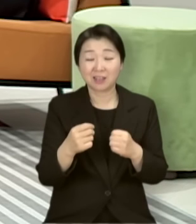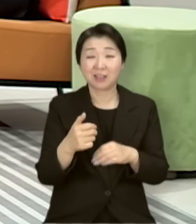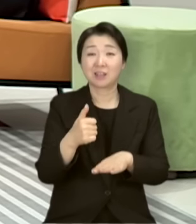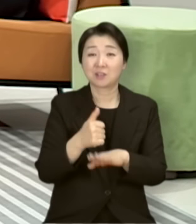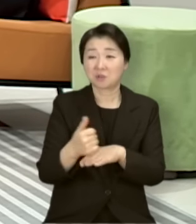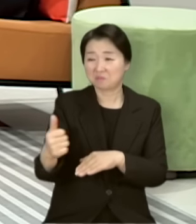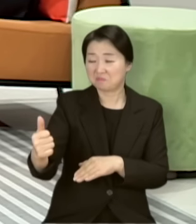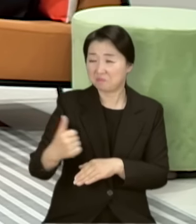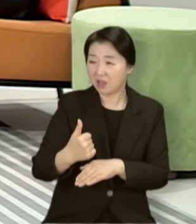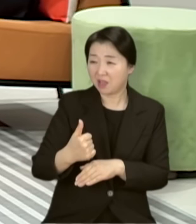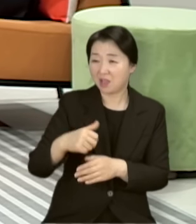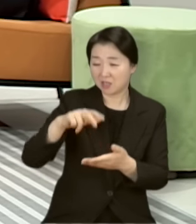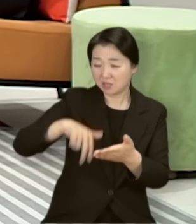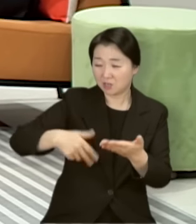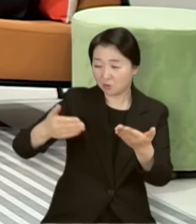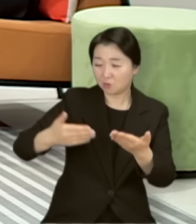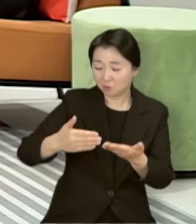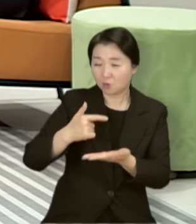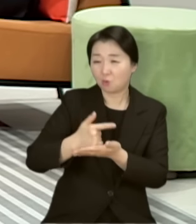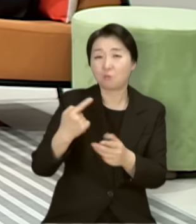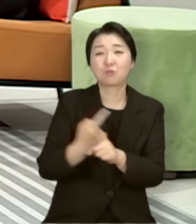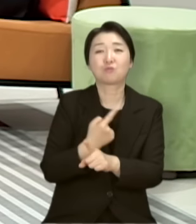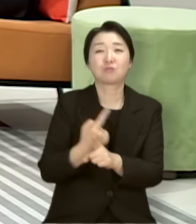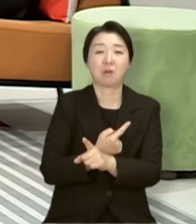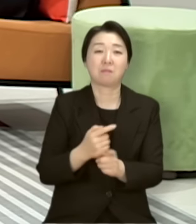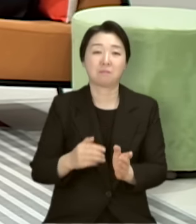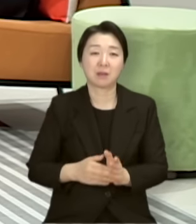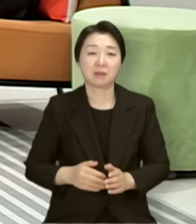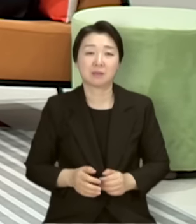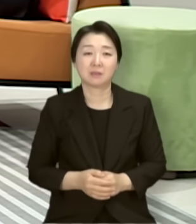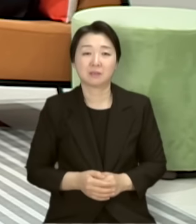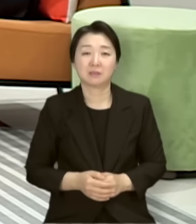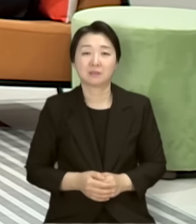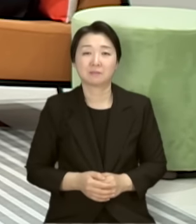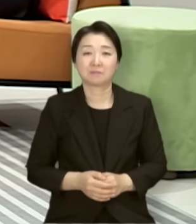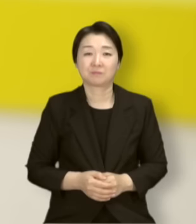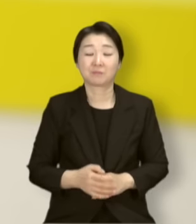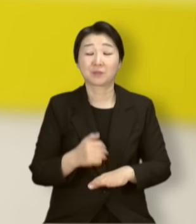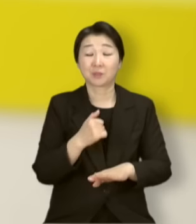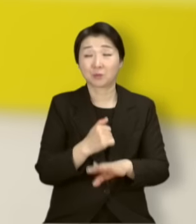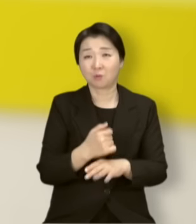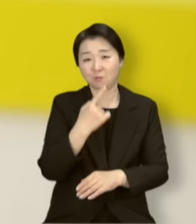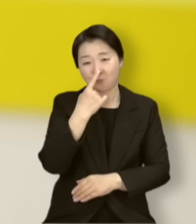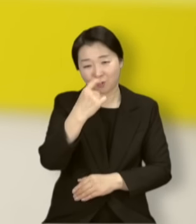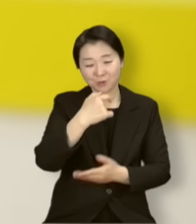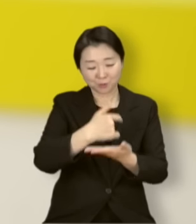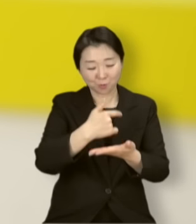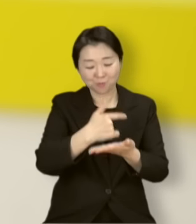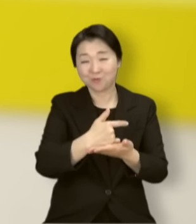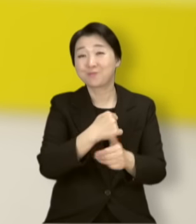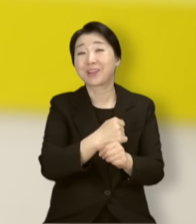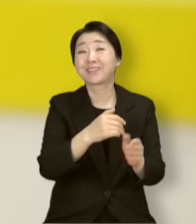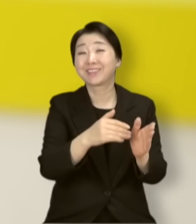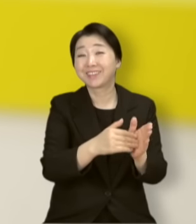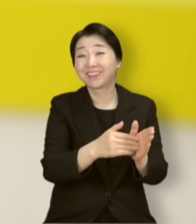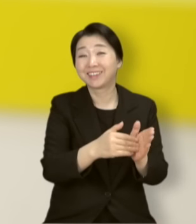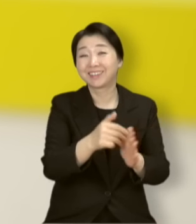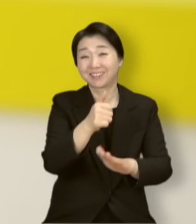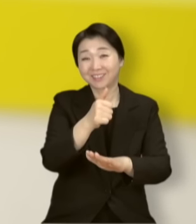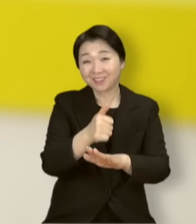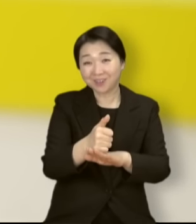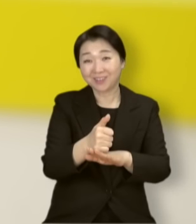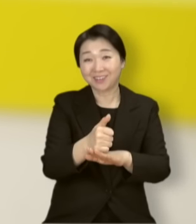많이 읽어주고 논문을 고쳐주고 네. 그래서 근사한 논문이 됐지요.